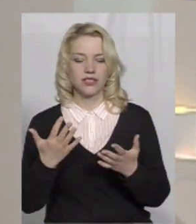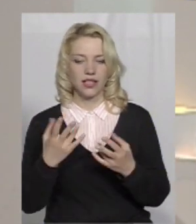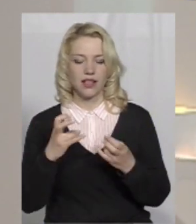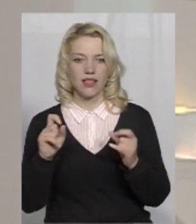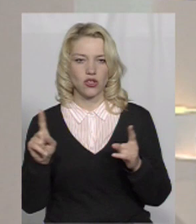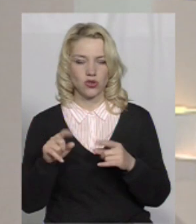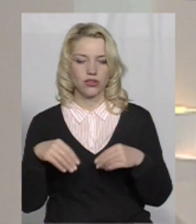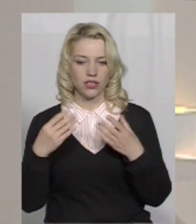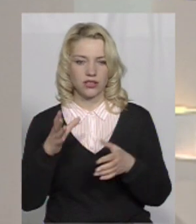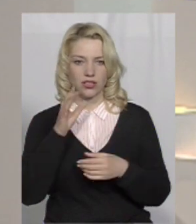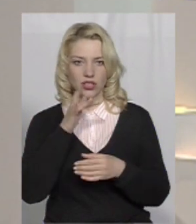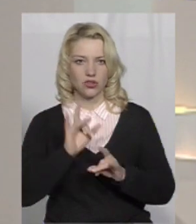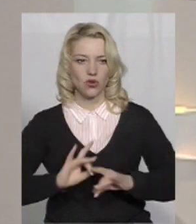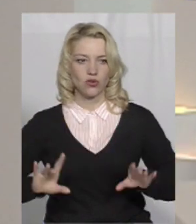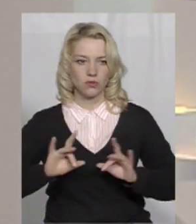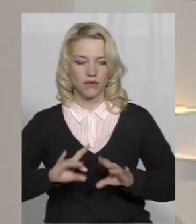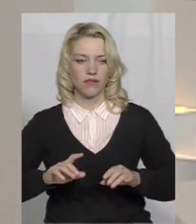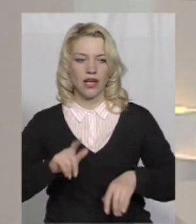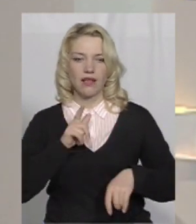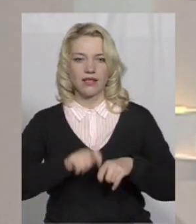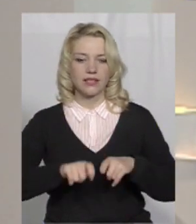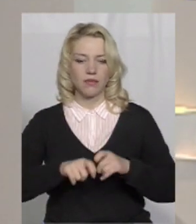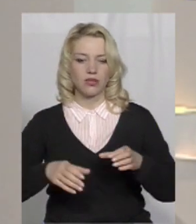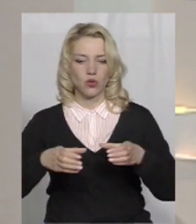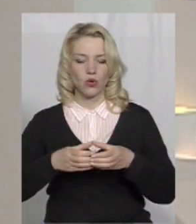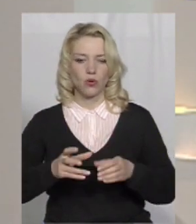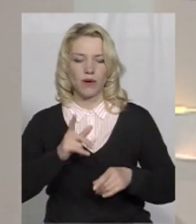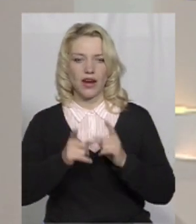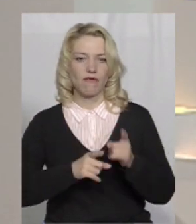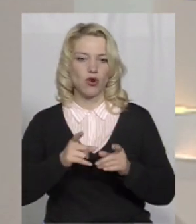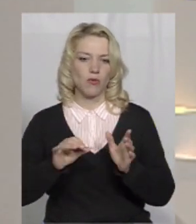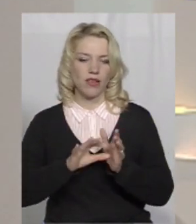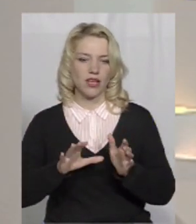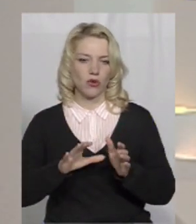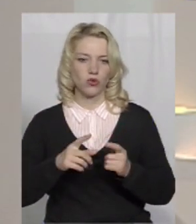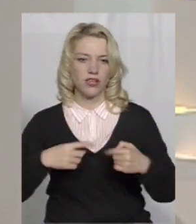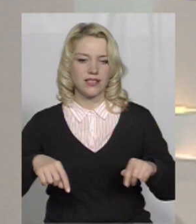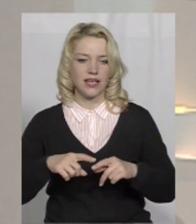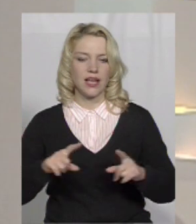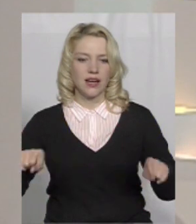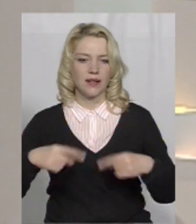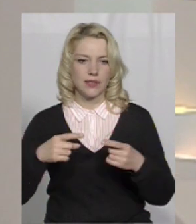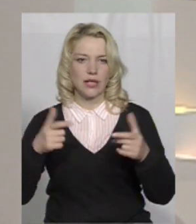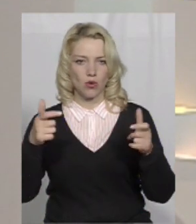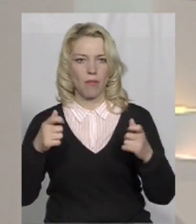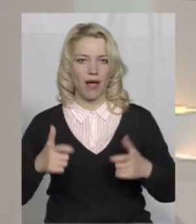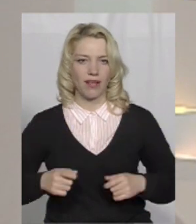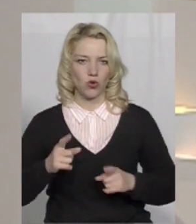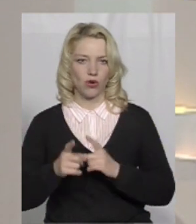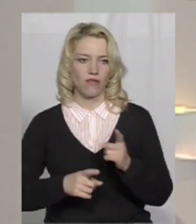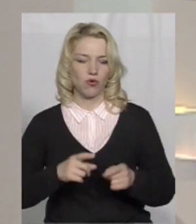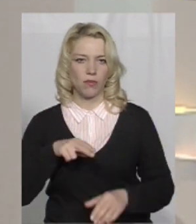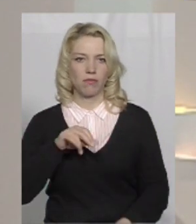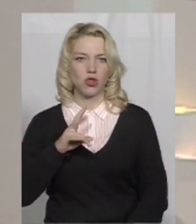що дається часу, розповів експерт групи «Реформа енергетичного сектору реанімаційного пакету реформ»